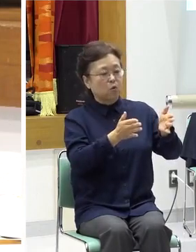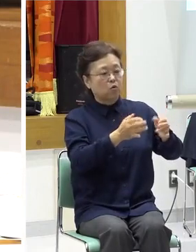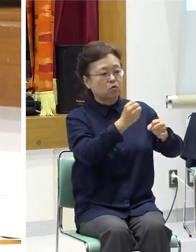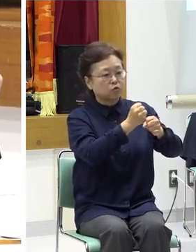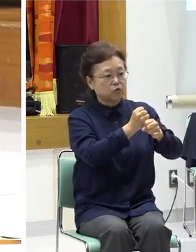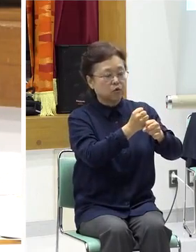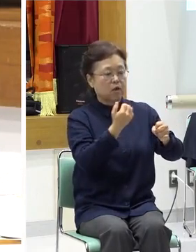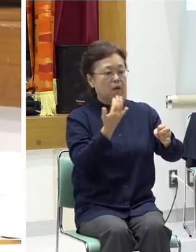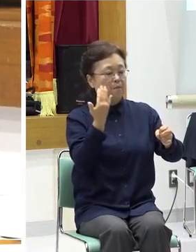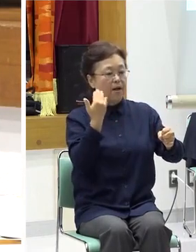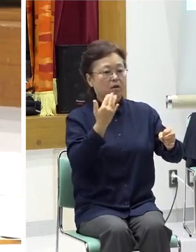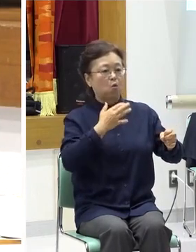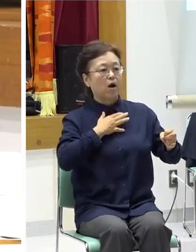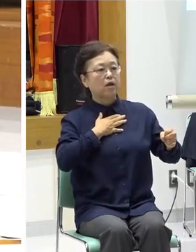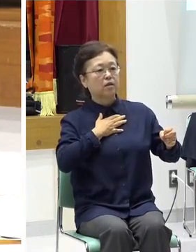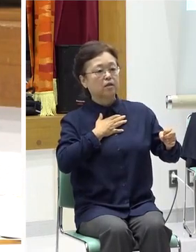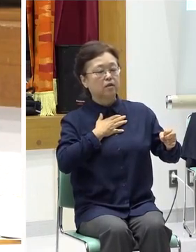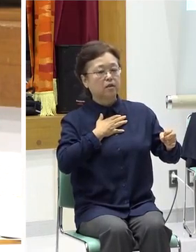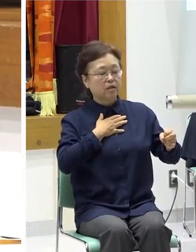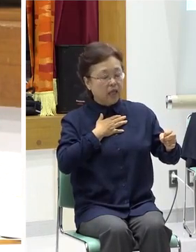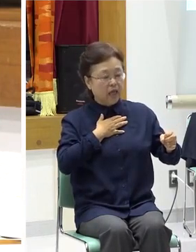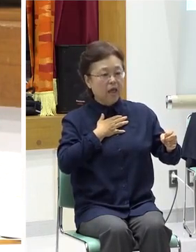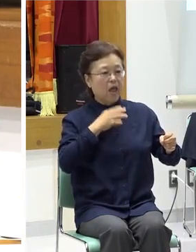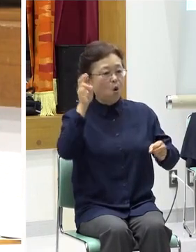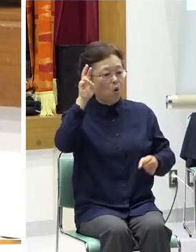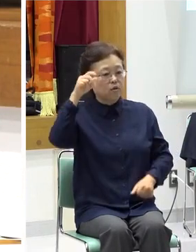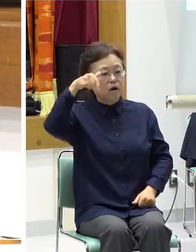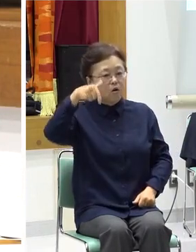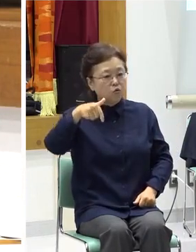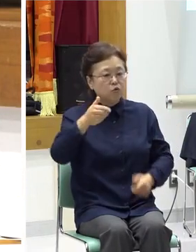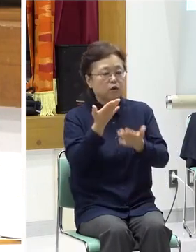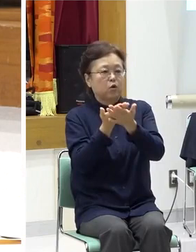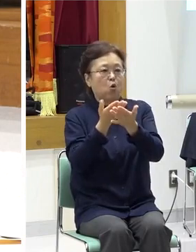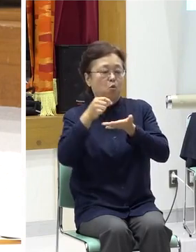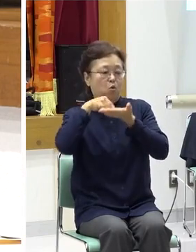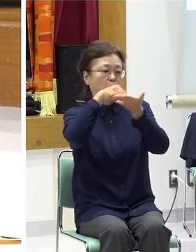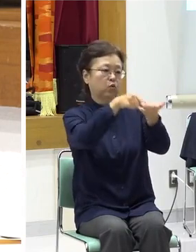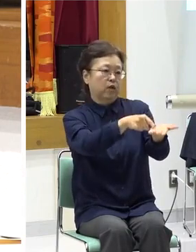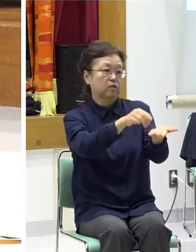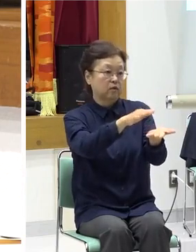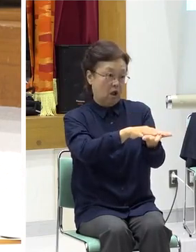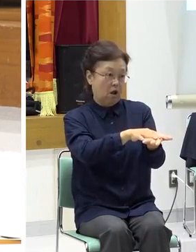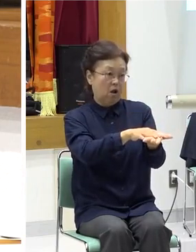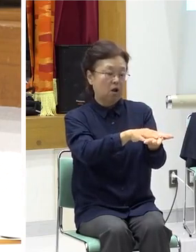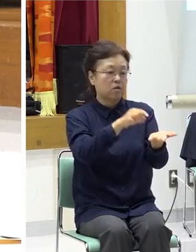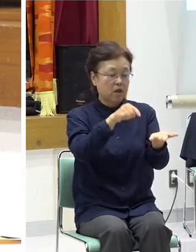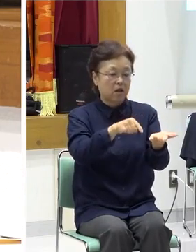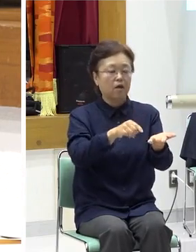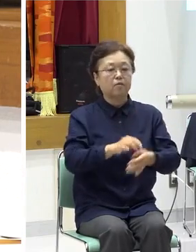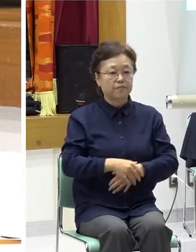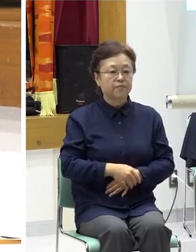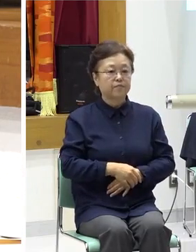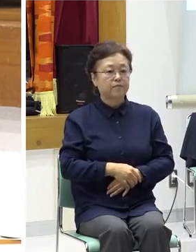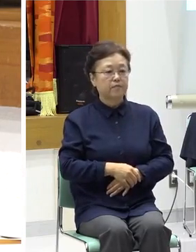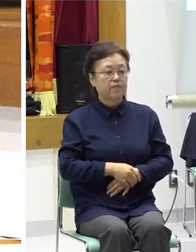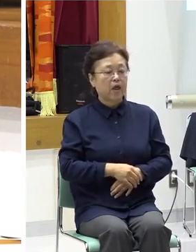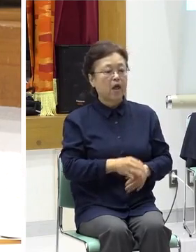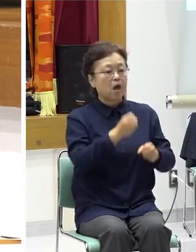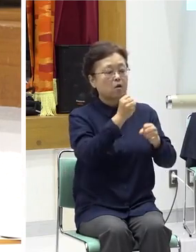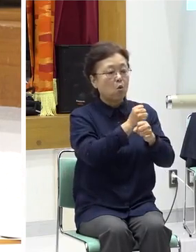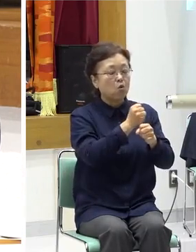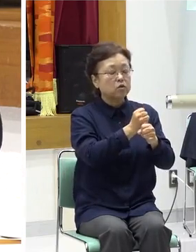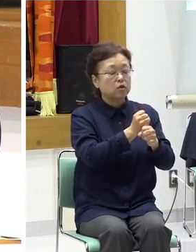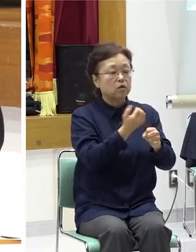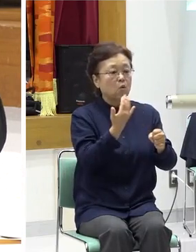府の担当の方に要望を出されたっていう、だからなぜその工事前にここが工事されるということが分かったのか